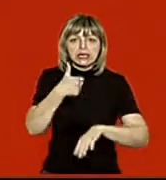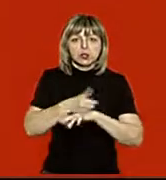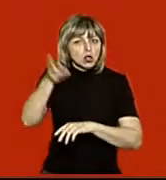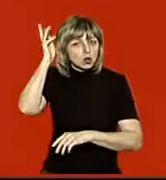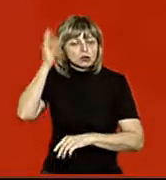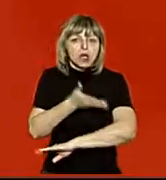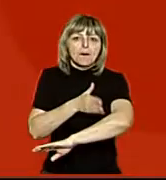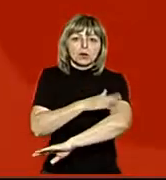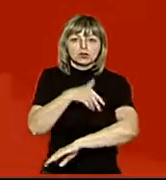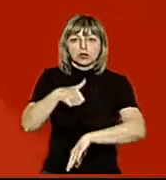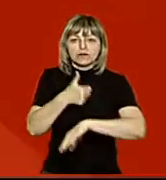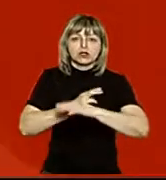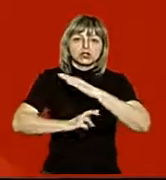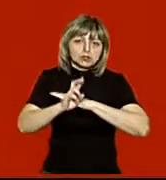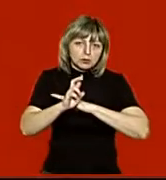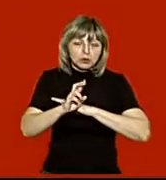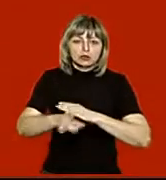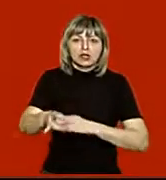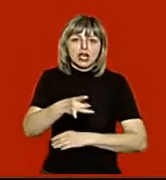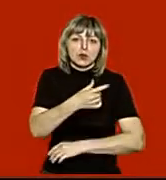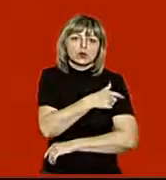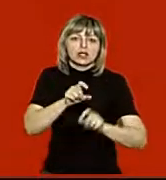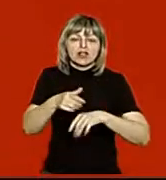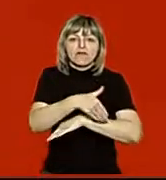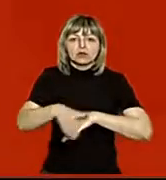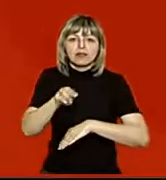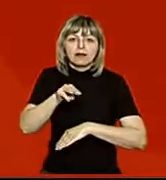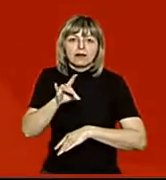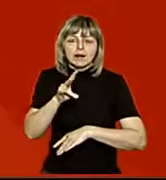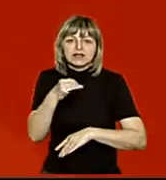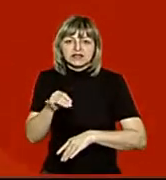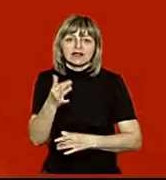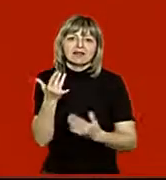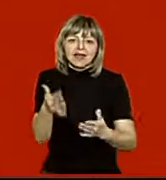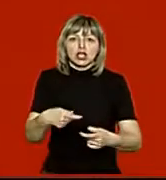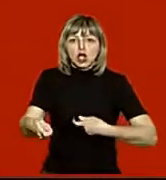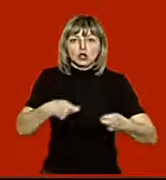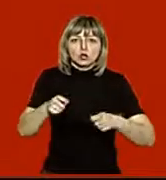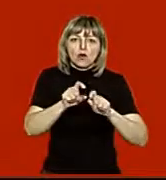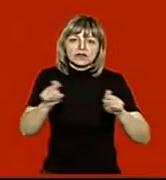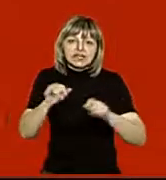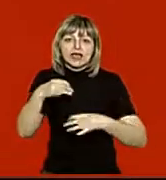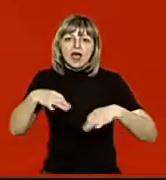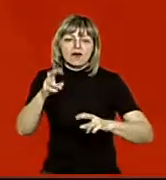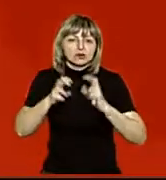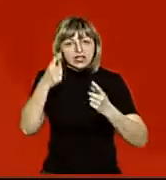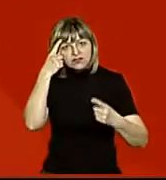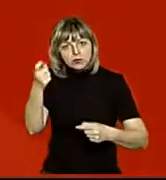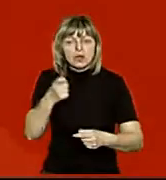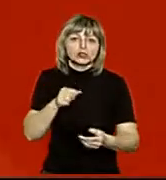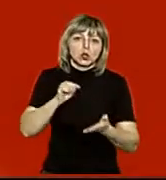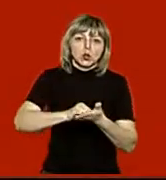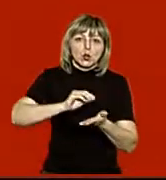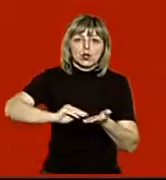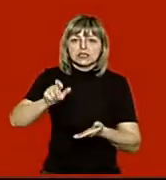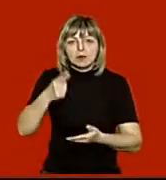Польщі, Кафедрального собору, районної лікарні на вулиці Теремнівській, декількох торгових центрів та автозаводу. Інформацію кореспондентам